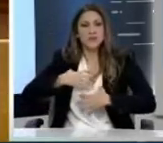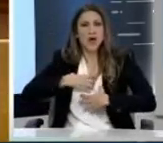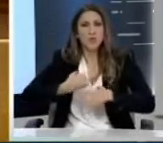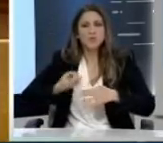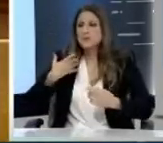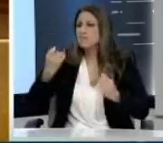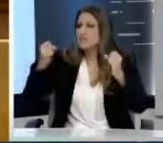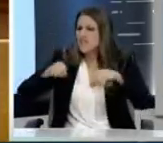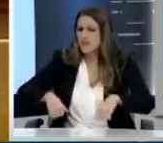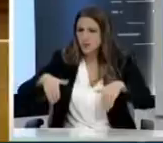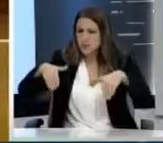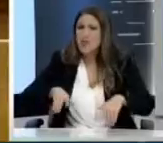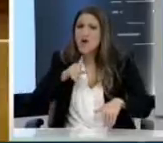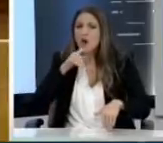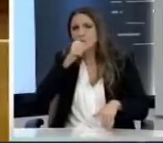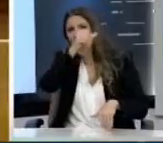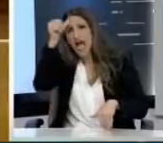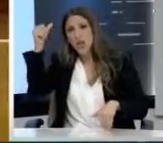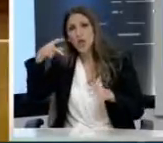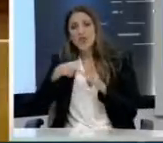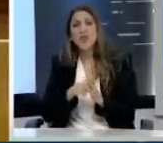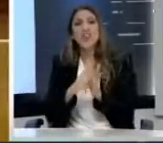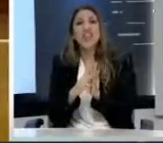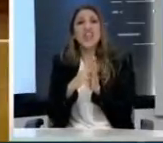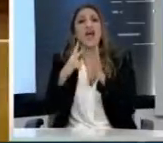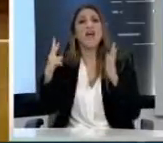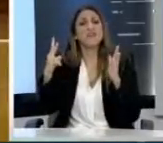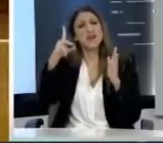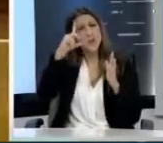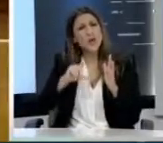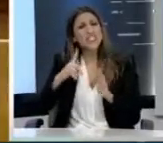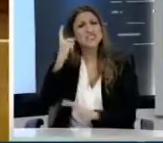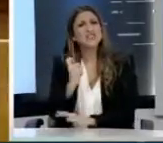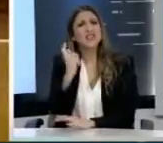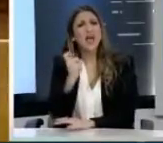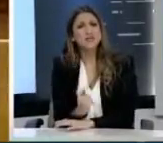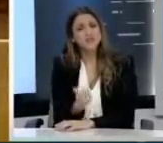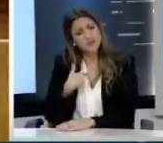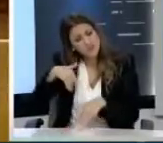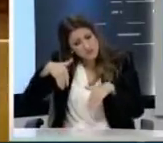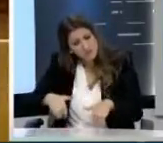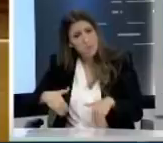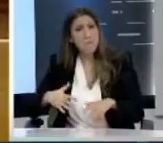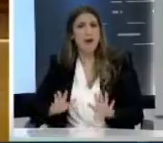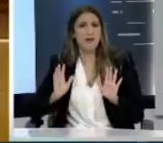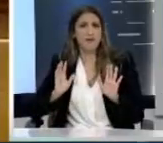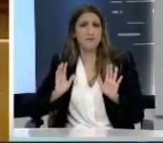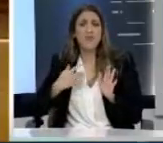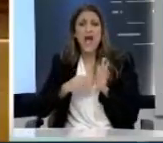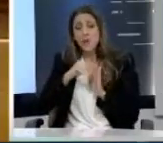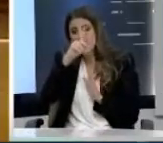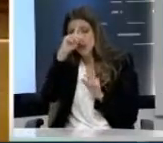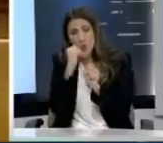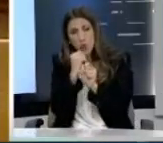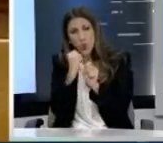κάναμε συμβασμούς, όπως το καλοκαίρι το 2017 με τις συντάξεις. Είναι δύσκολο πόσο, να σας πω πόσο